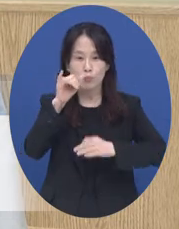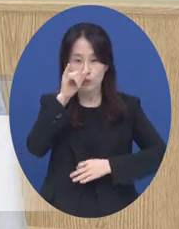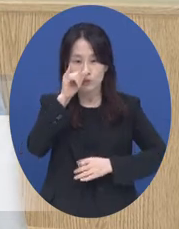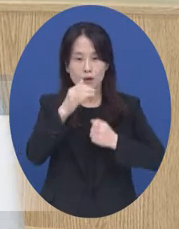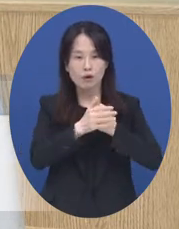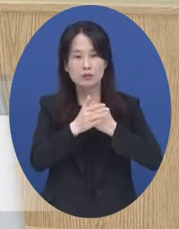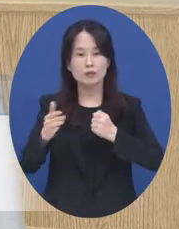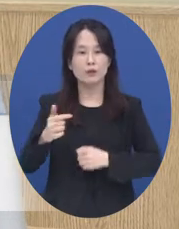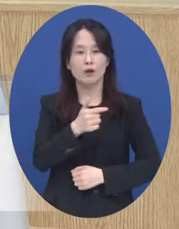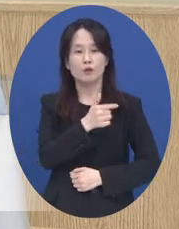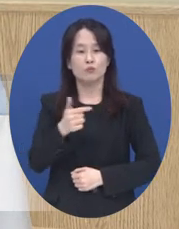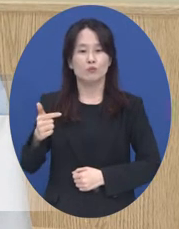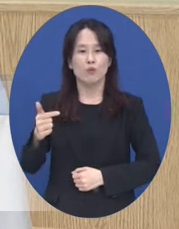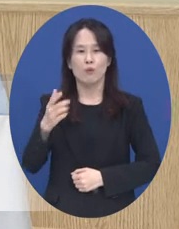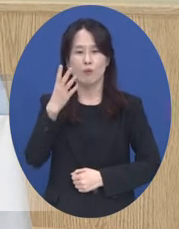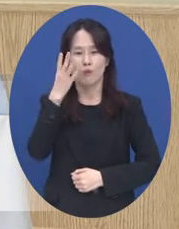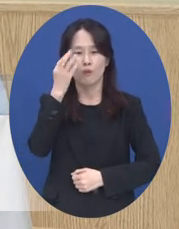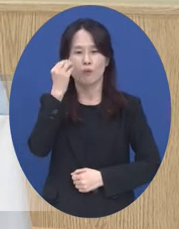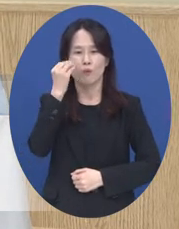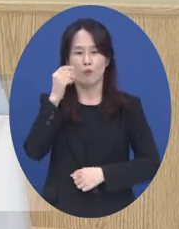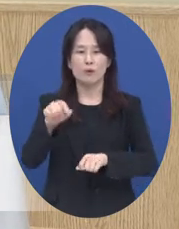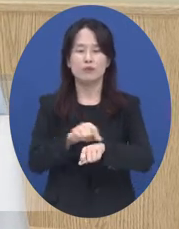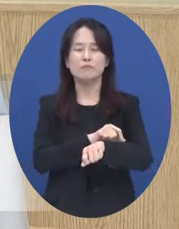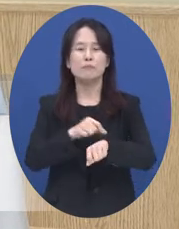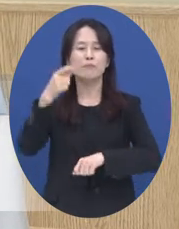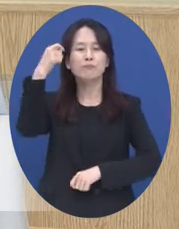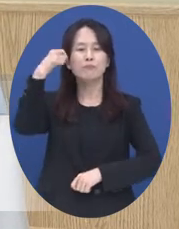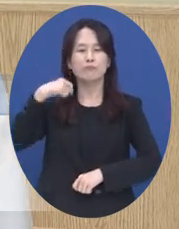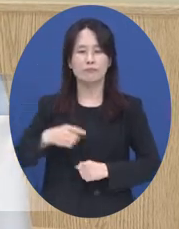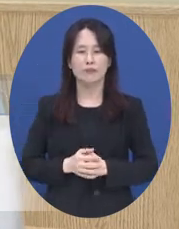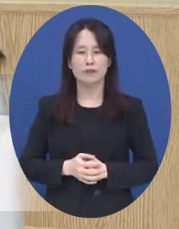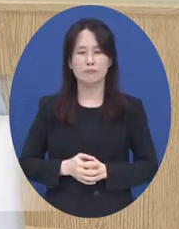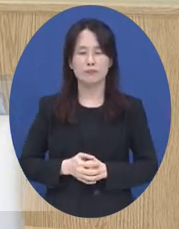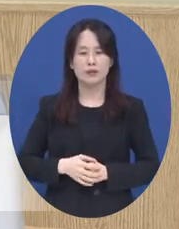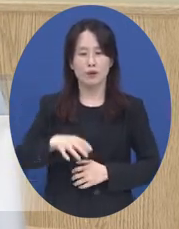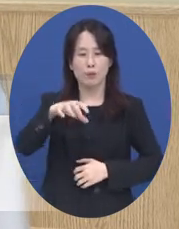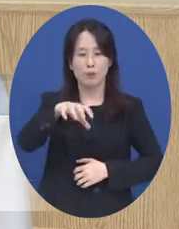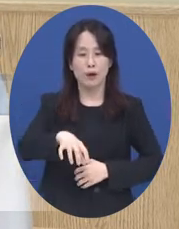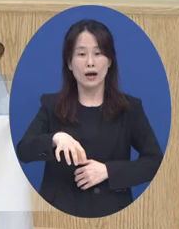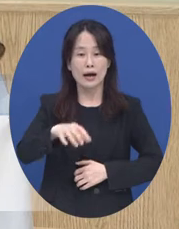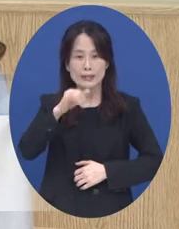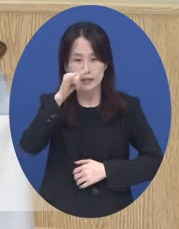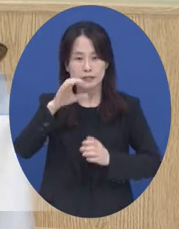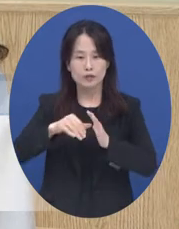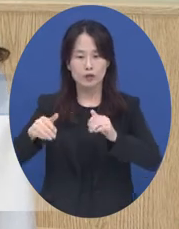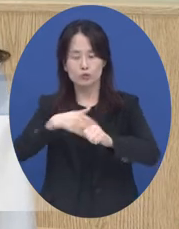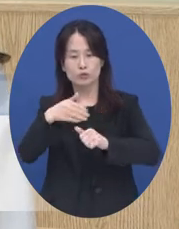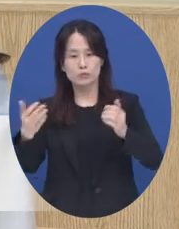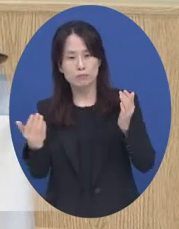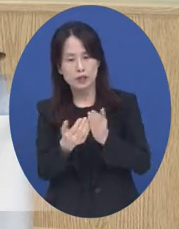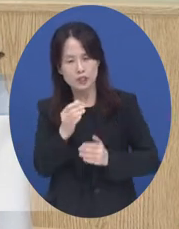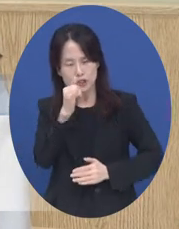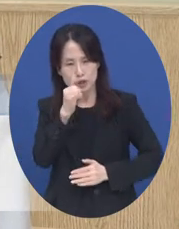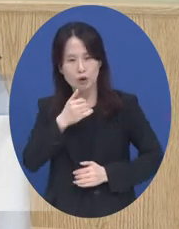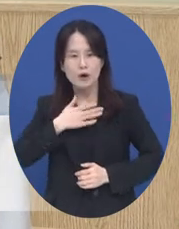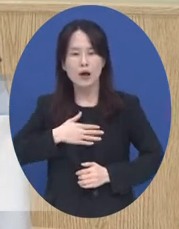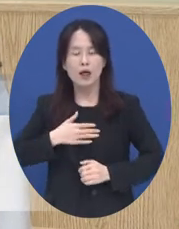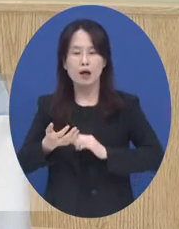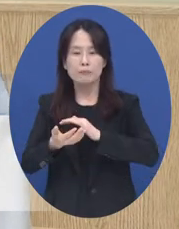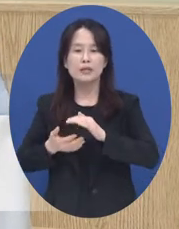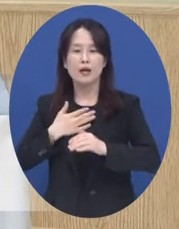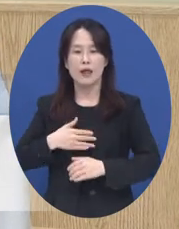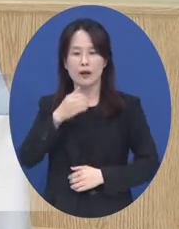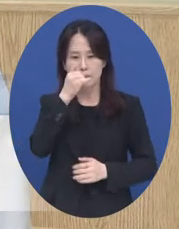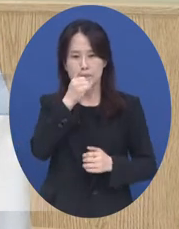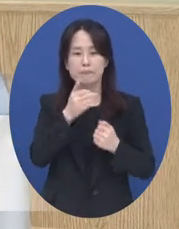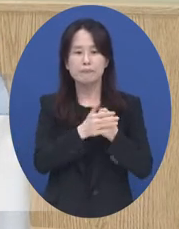볼수 있는 게좀 특별한 경험인 것 같아요. 공간에 뒀을 때 어떤 분위기가 나는지도 알수 있어서 좋았던